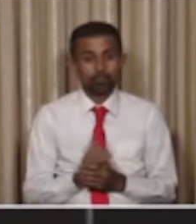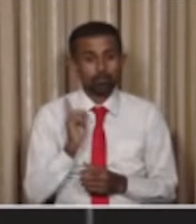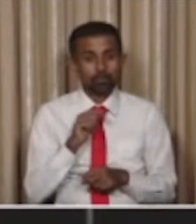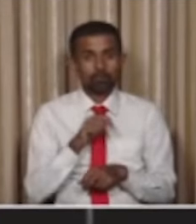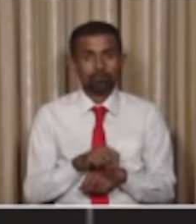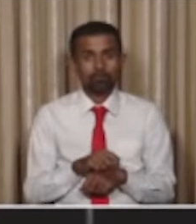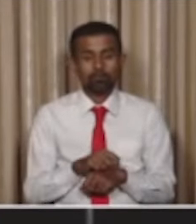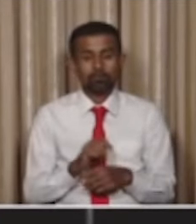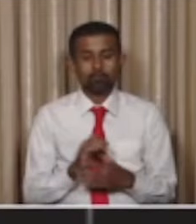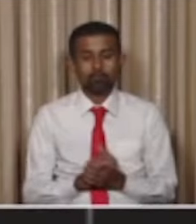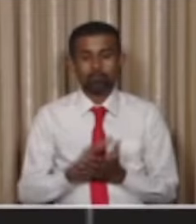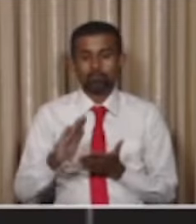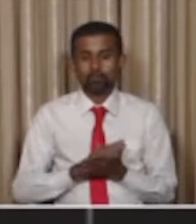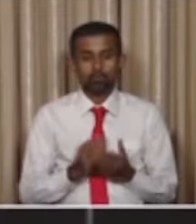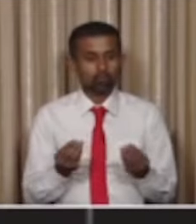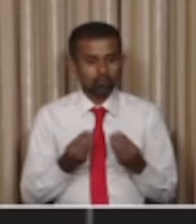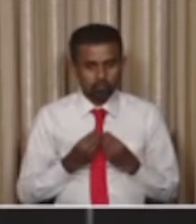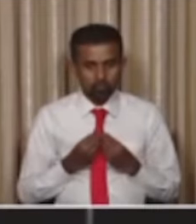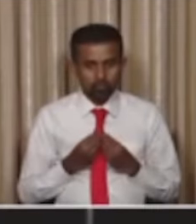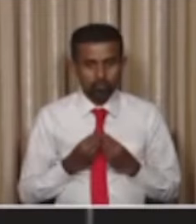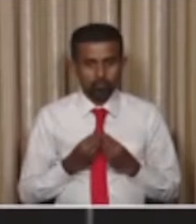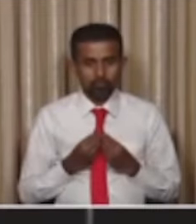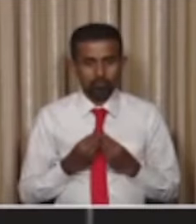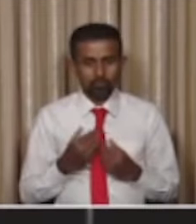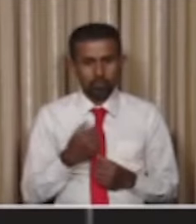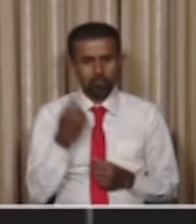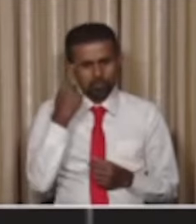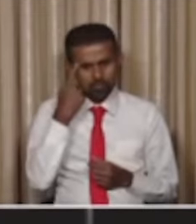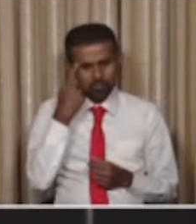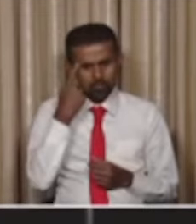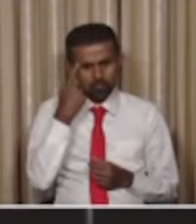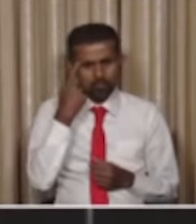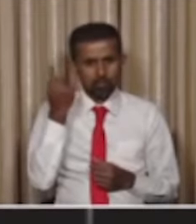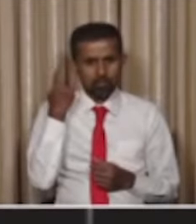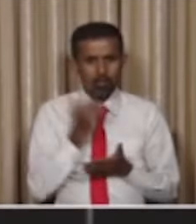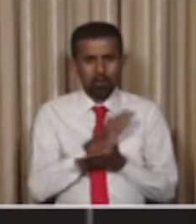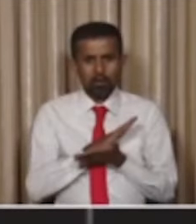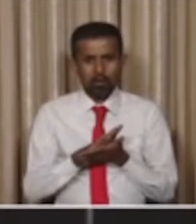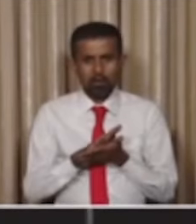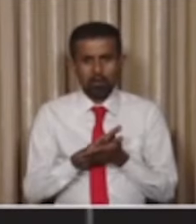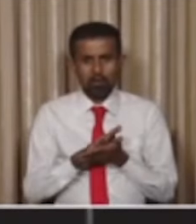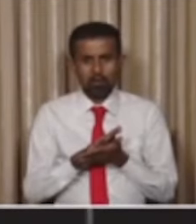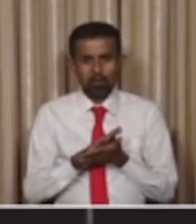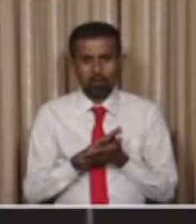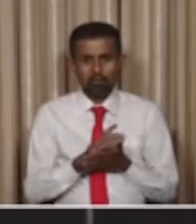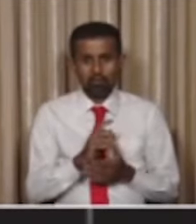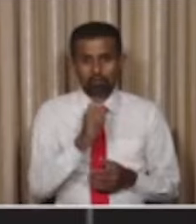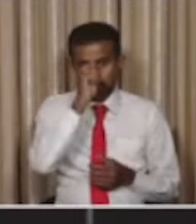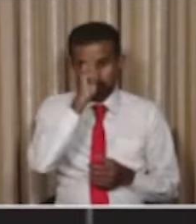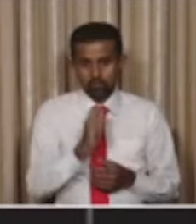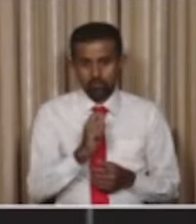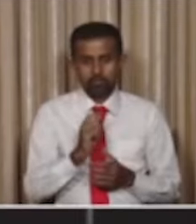අවස්ථාවේදී ඒ සහයෝගය ලබා දුන්නා ඉතින් මම හිතනවා එදා හර්ෂ දිසිල්වා